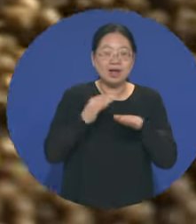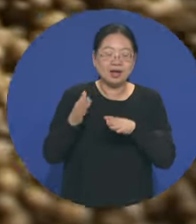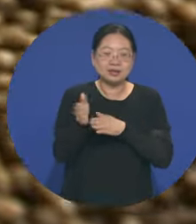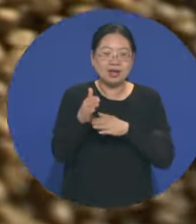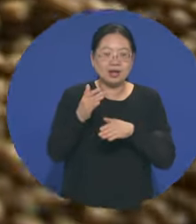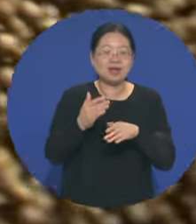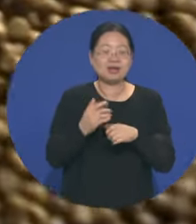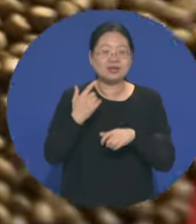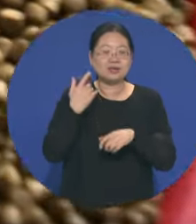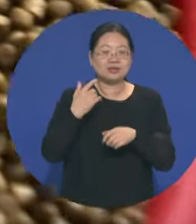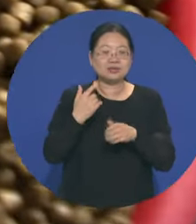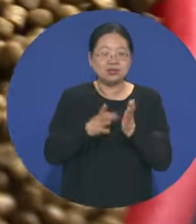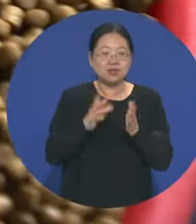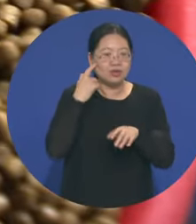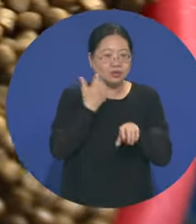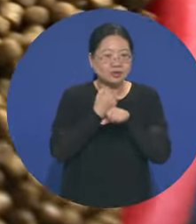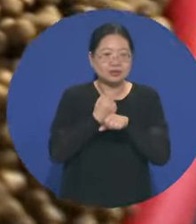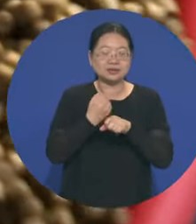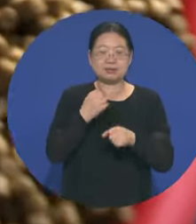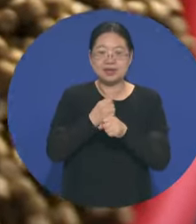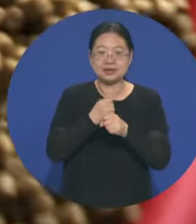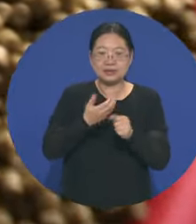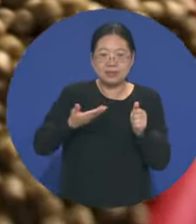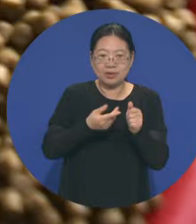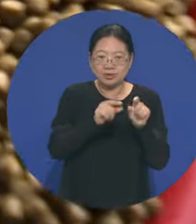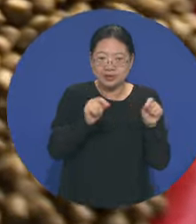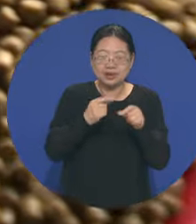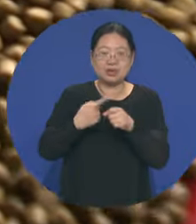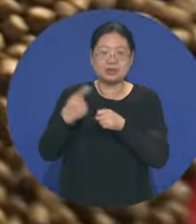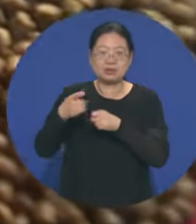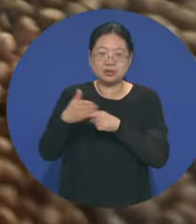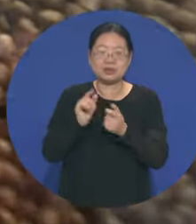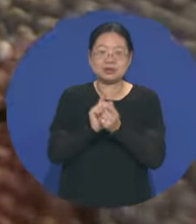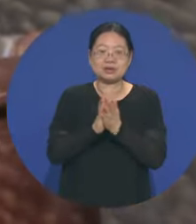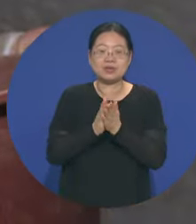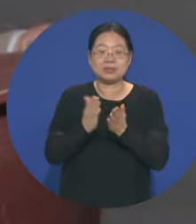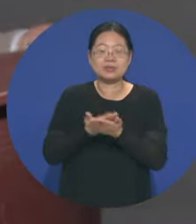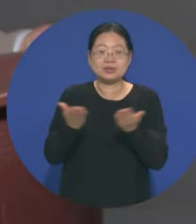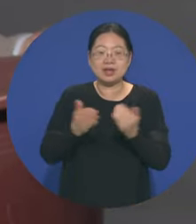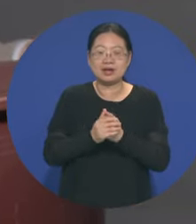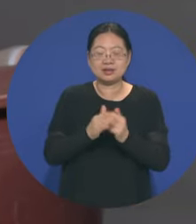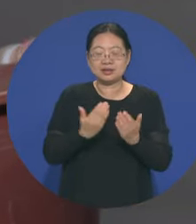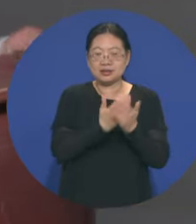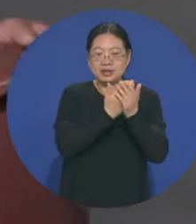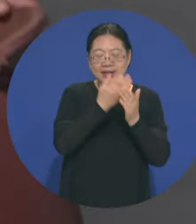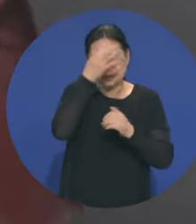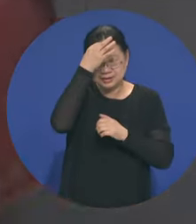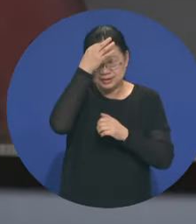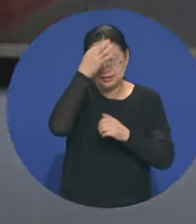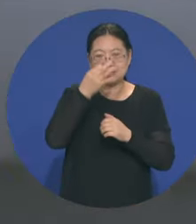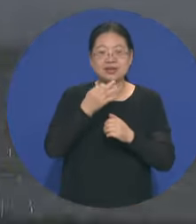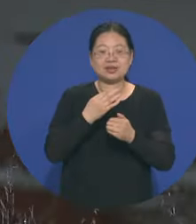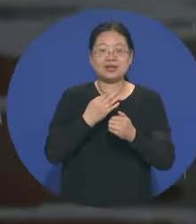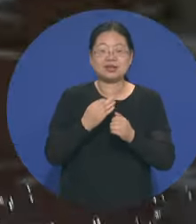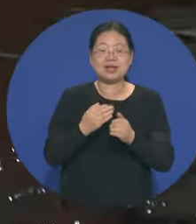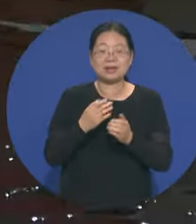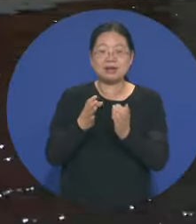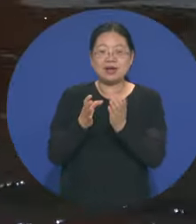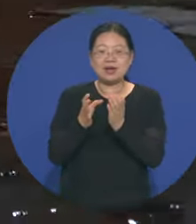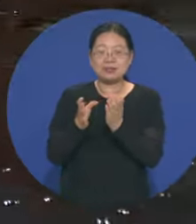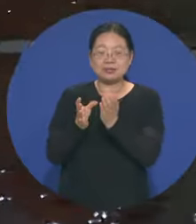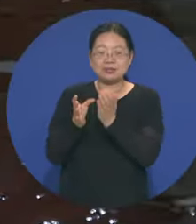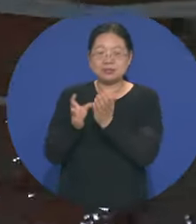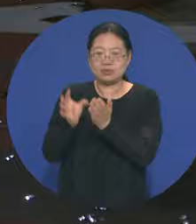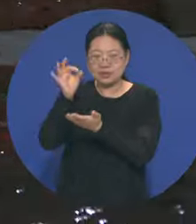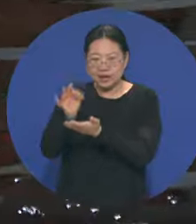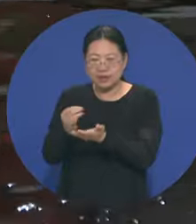도해양수산자원연구소는 개발된 사료를 내년부터 현장에 투입할 예정으로 성장성과 기능성, 상품성을 높이기 위한 황복 친환경